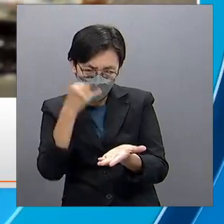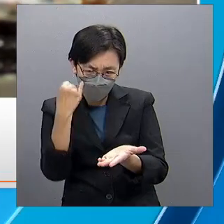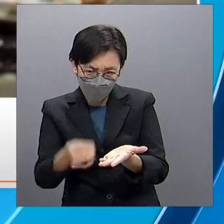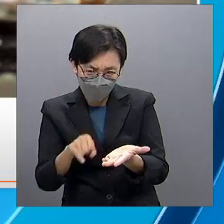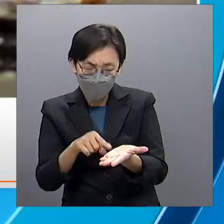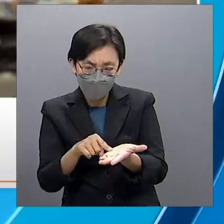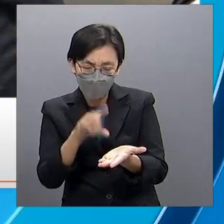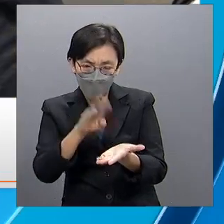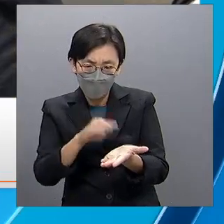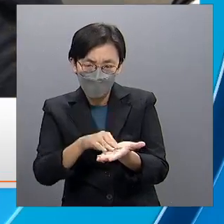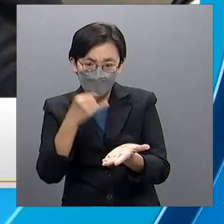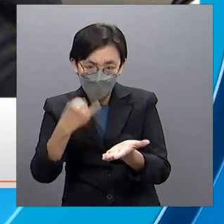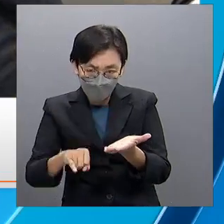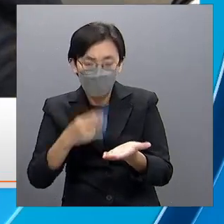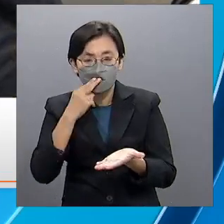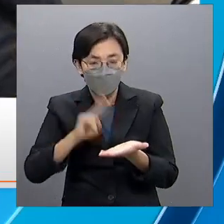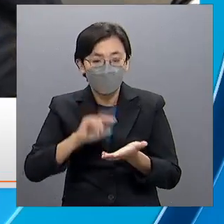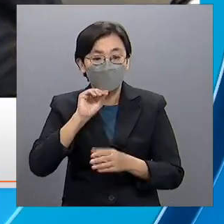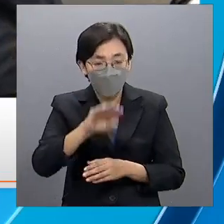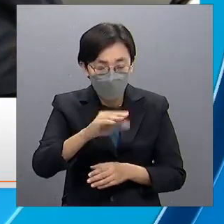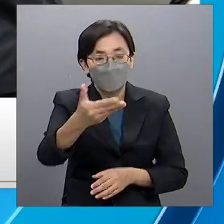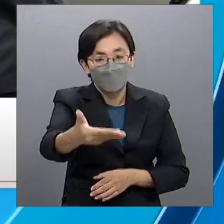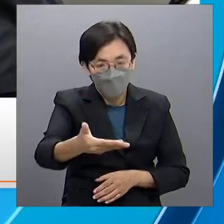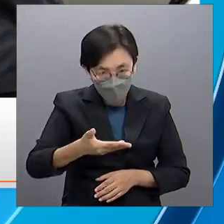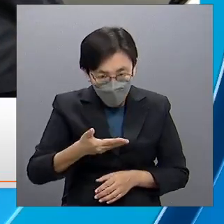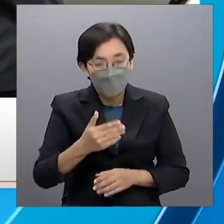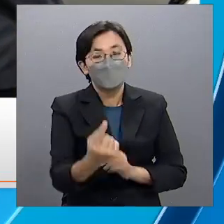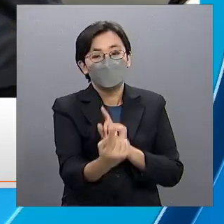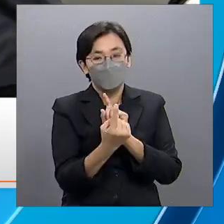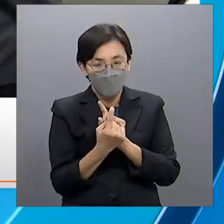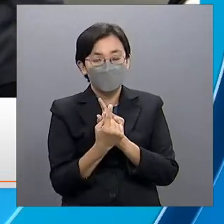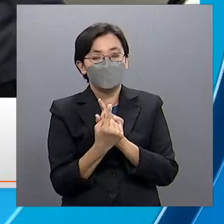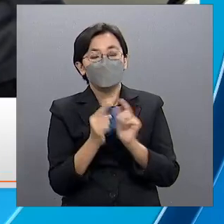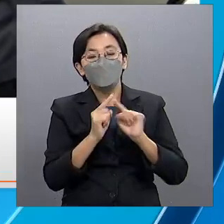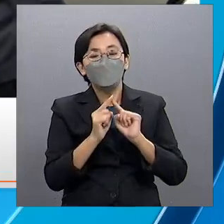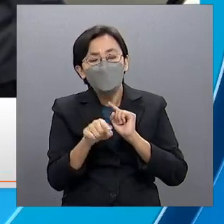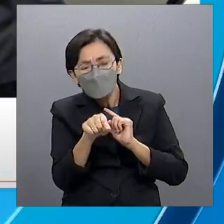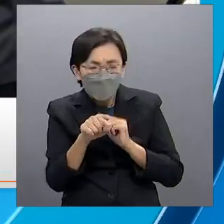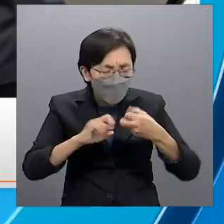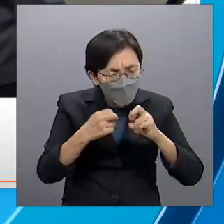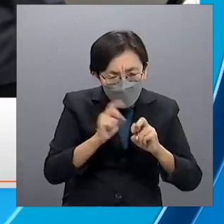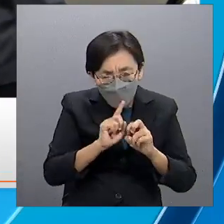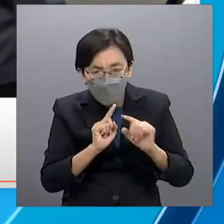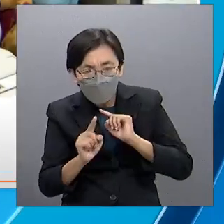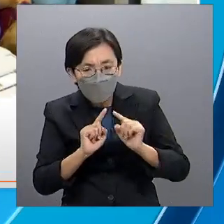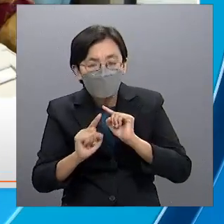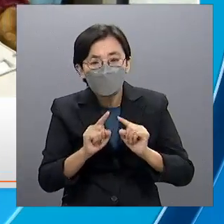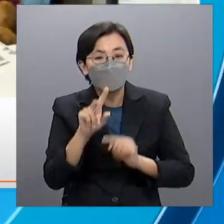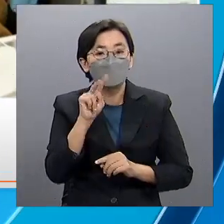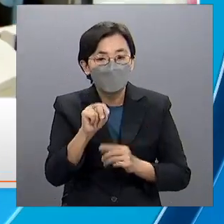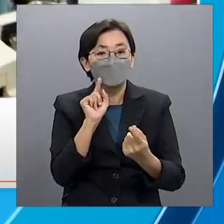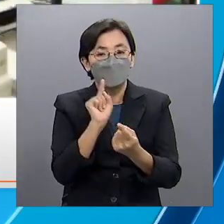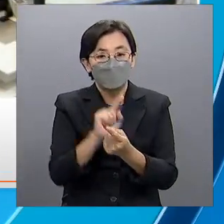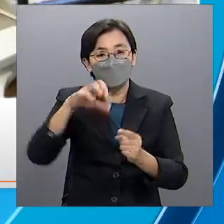สือเชิญพบหรือหมายเรียกแจ้งให้ทราบว่าคุณมีประเด็นอันนั้นอันนี้แล้วก็นัดให้ไปพบที่สำนักงานสรรพากร